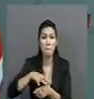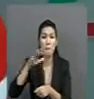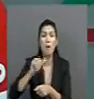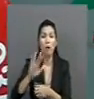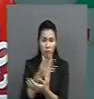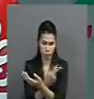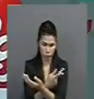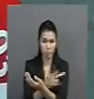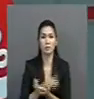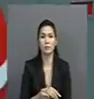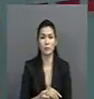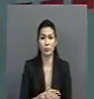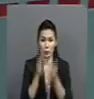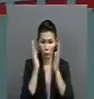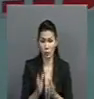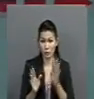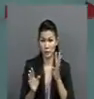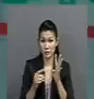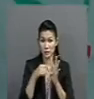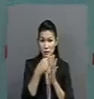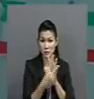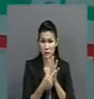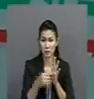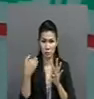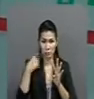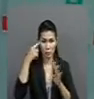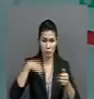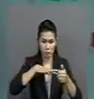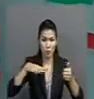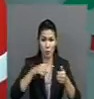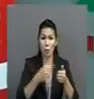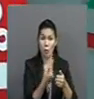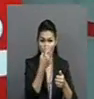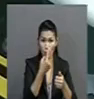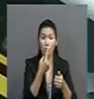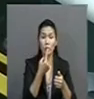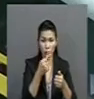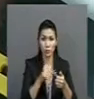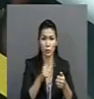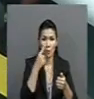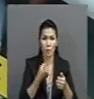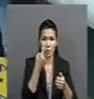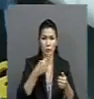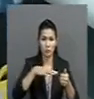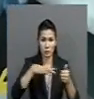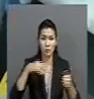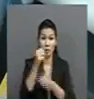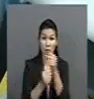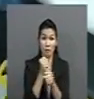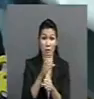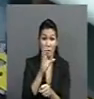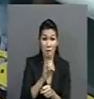องจังหวัดภูเก็ตนะครับ ครับ โดยทั้ง4คนเนี่ยนะฮะมีใต้ขงอยู่1คนก็คือคุณประหยัดแก้วกล้าหาญอ